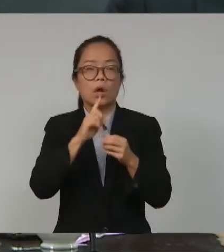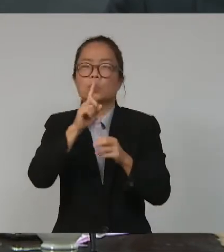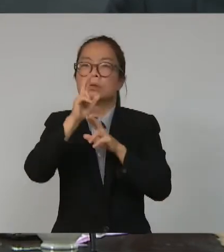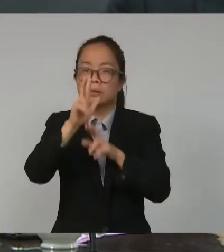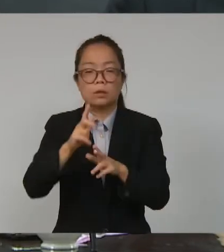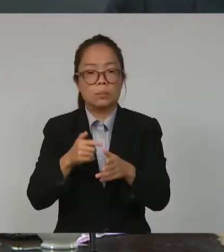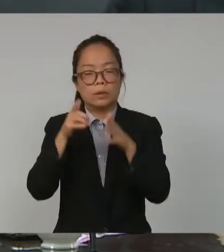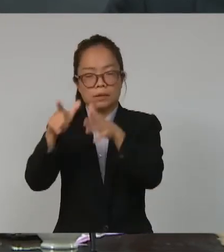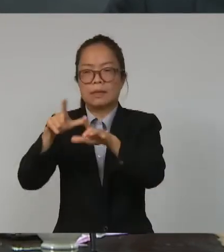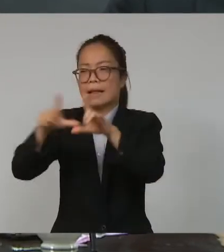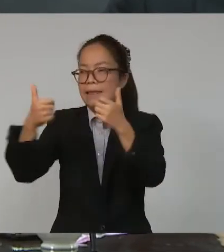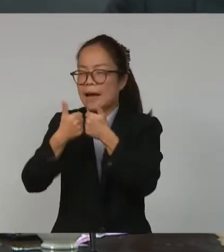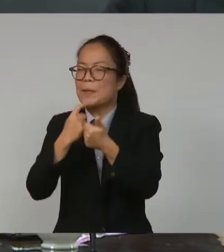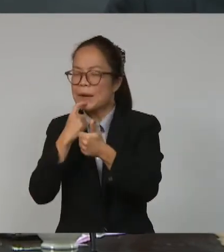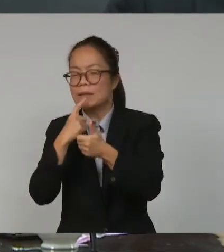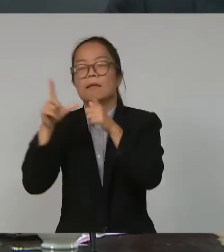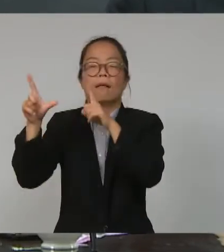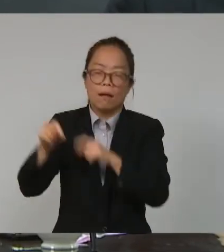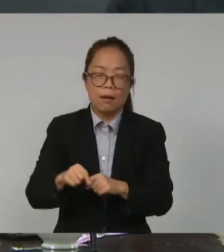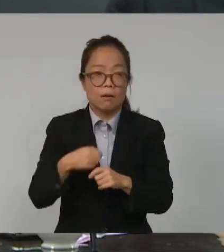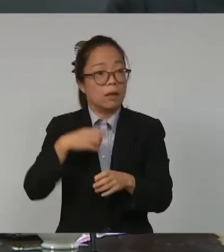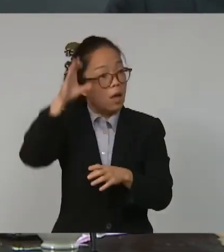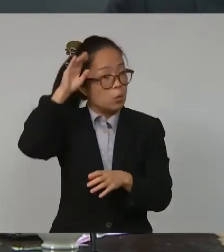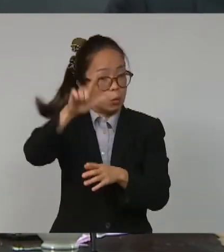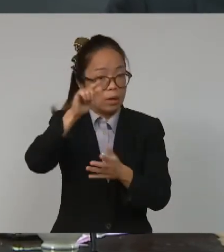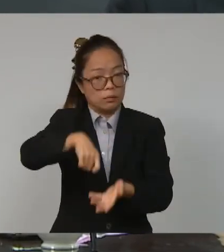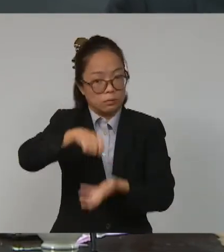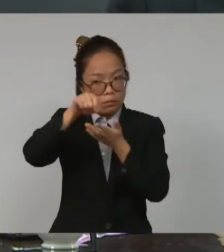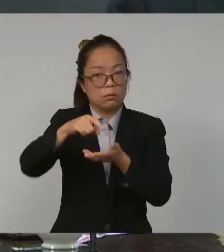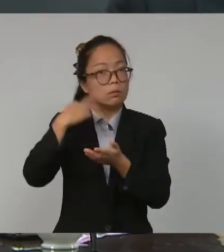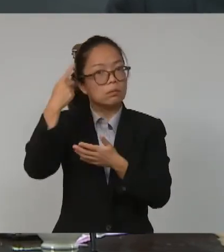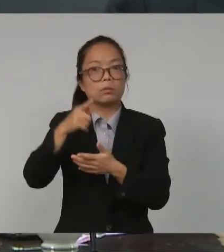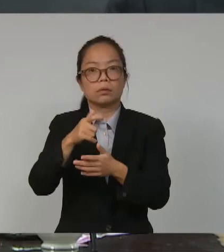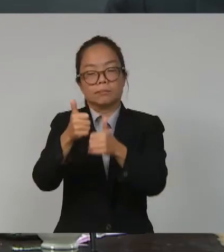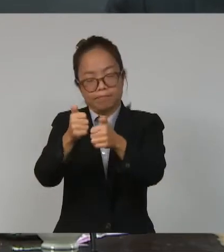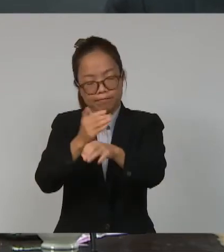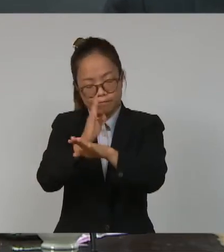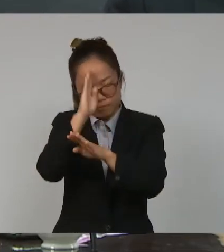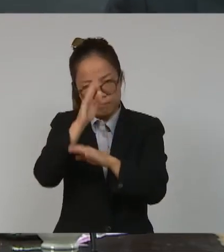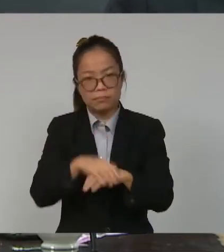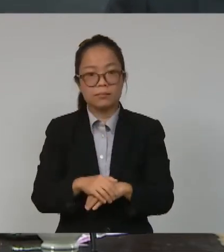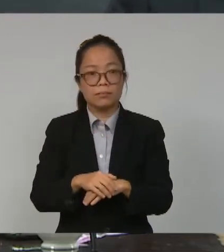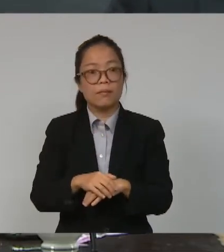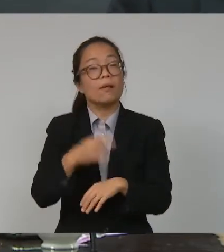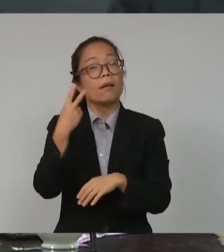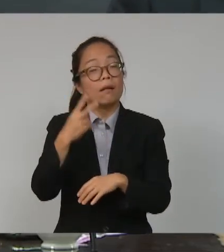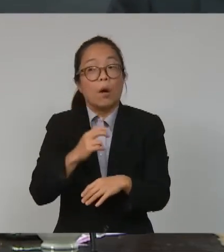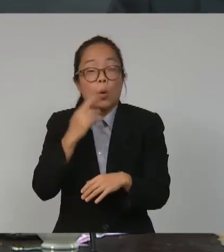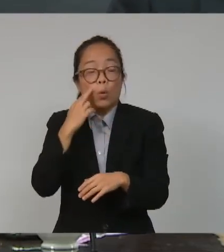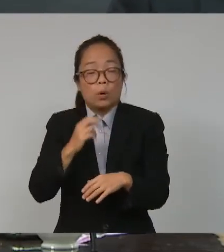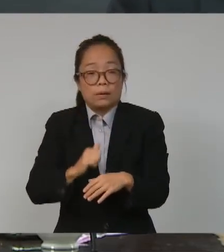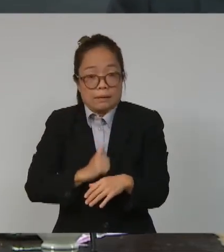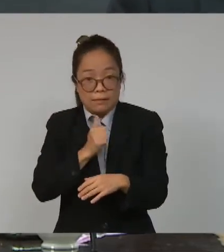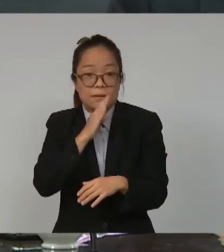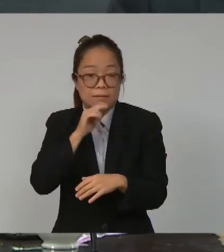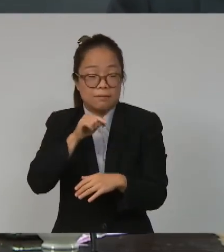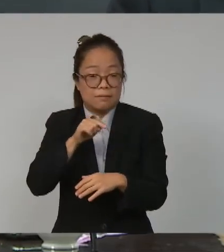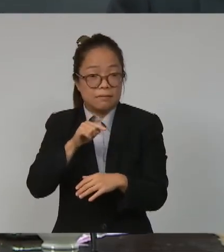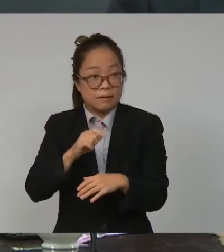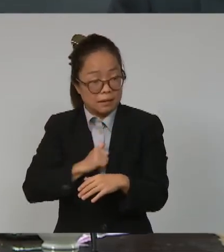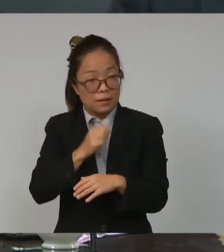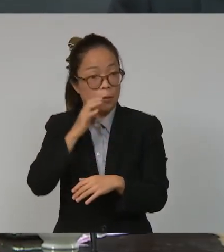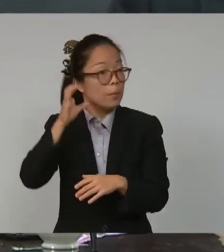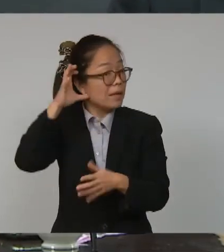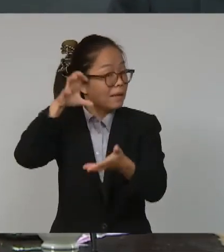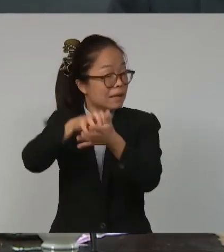因应大会的质疑，那苏老师的这个提点我觉得也非常的感谢。好，那实际上如果今天我们